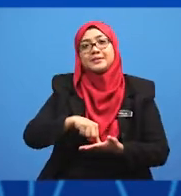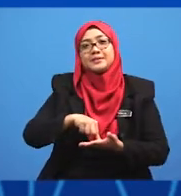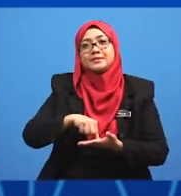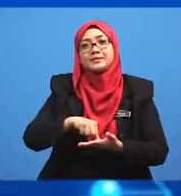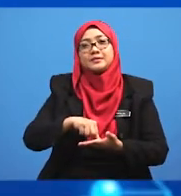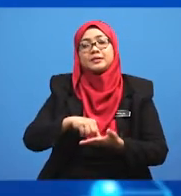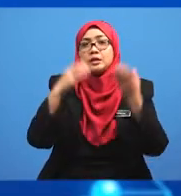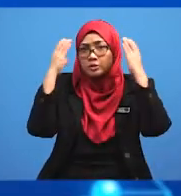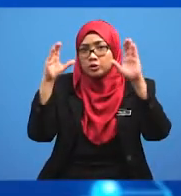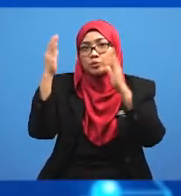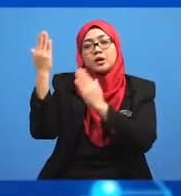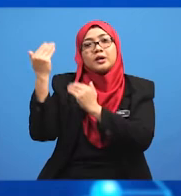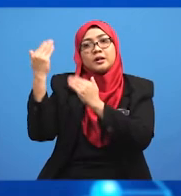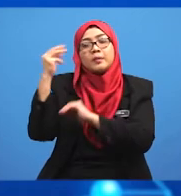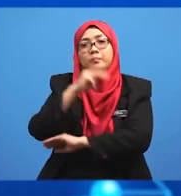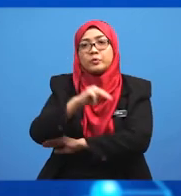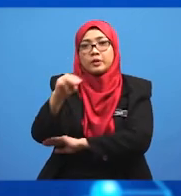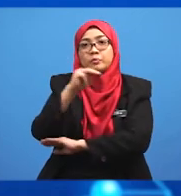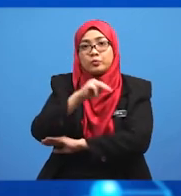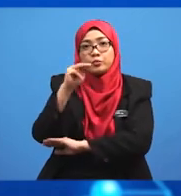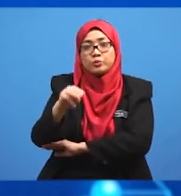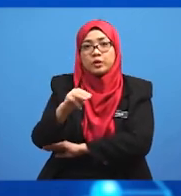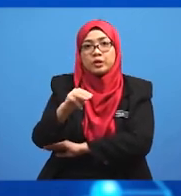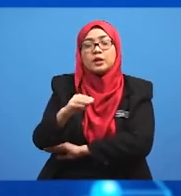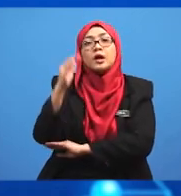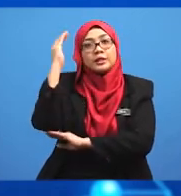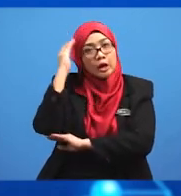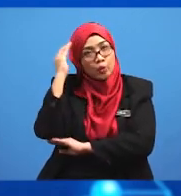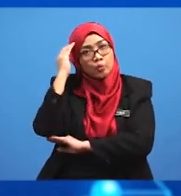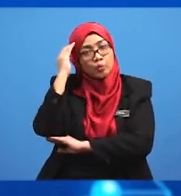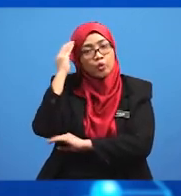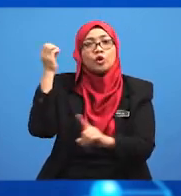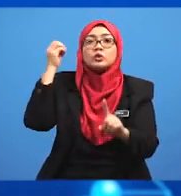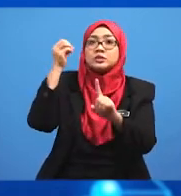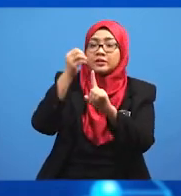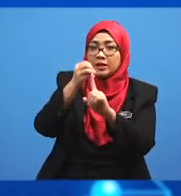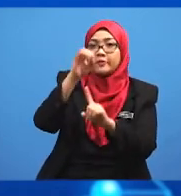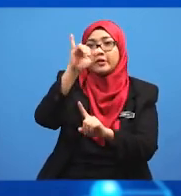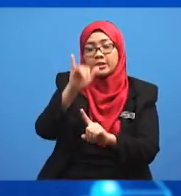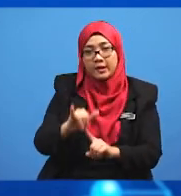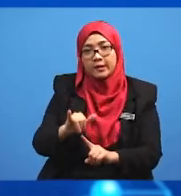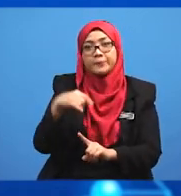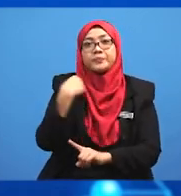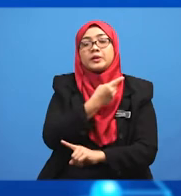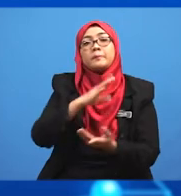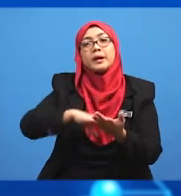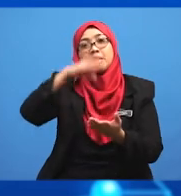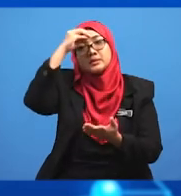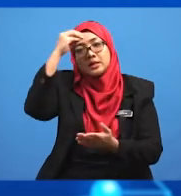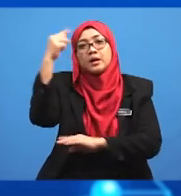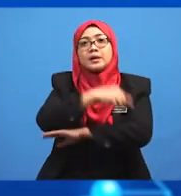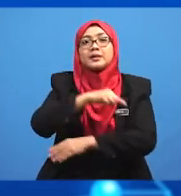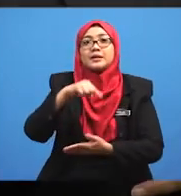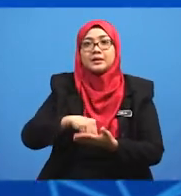ini. Cikgu harap murid-murid berjaya menguasai objektif pembelajaran kita pada hari